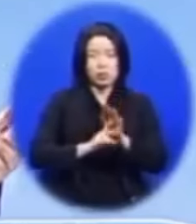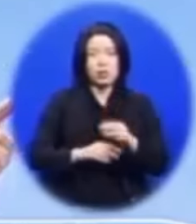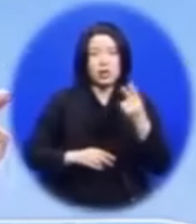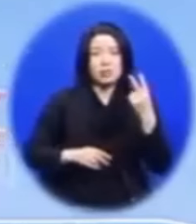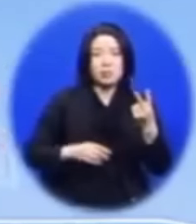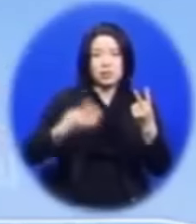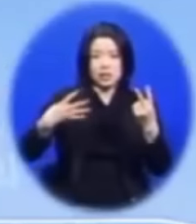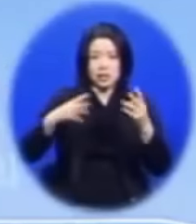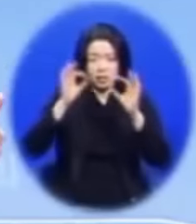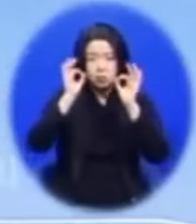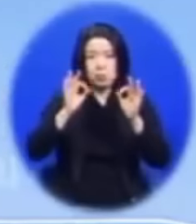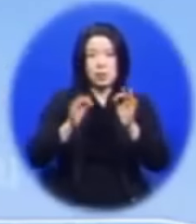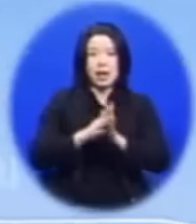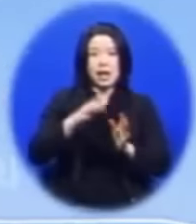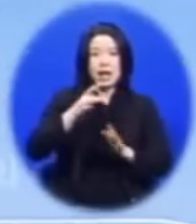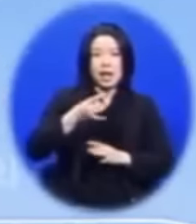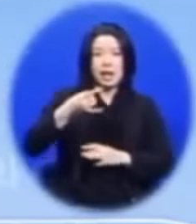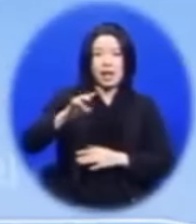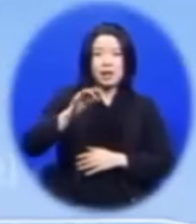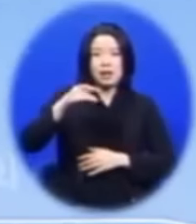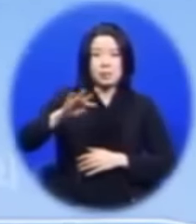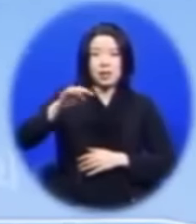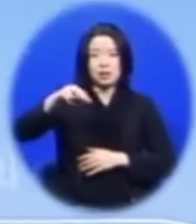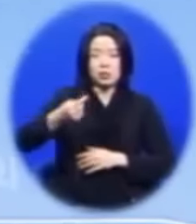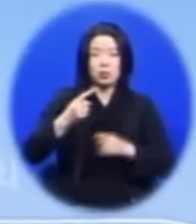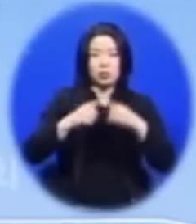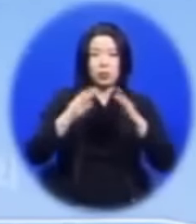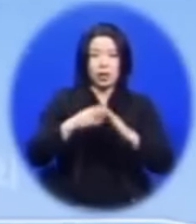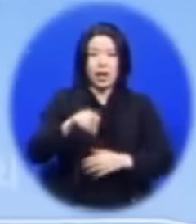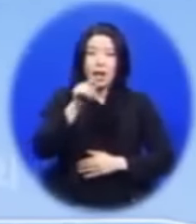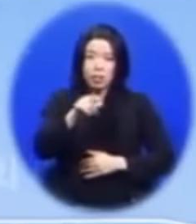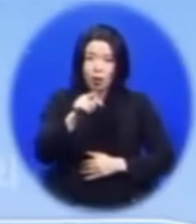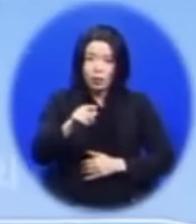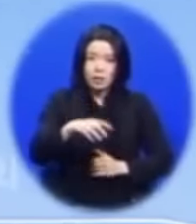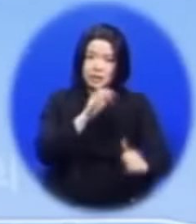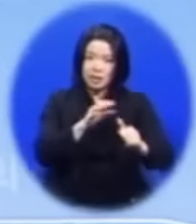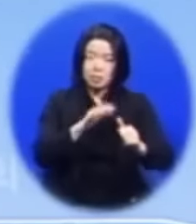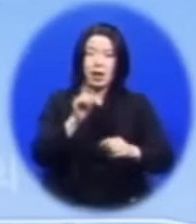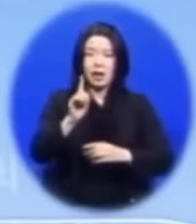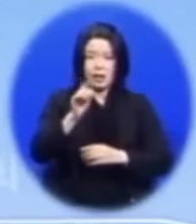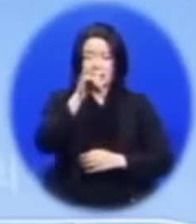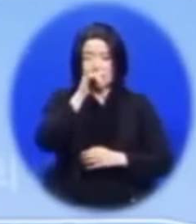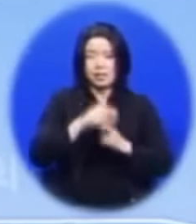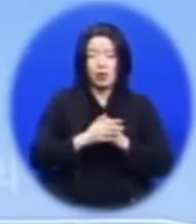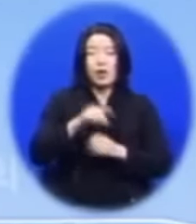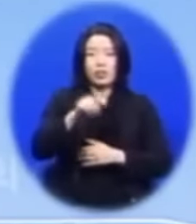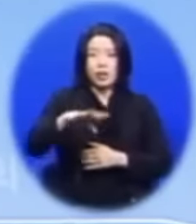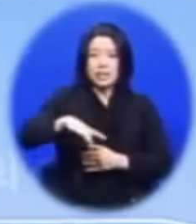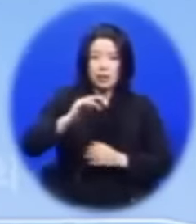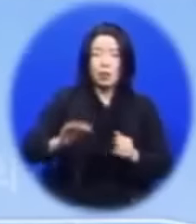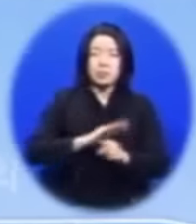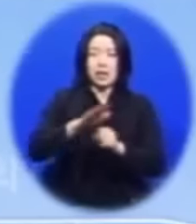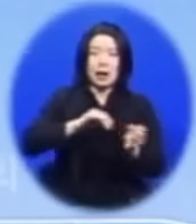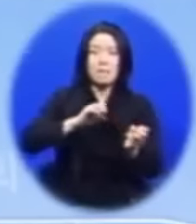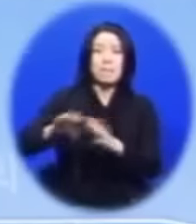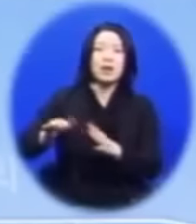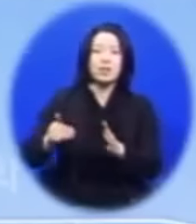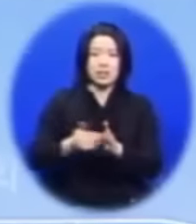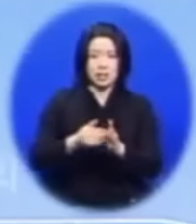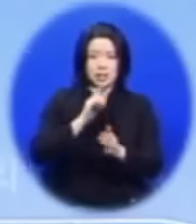교회를 향하여 주님이 말씀하십니다 너를 책망할 것이 있나니 너의 처음 사랑을 버렸느니라